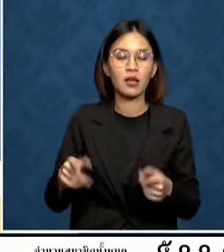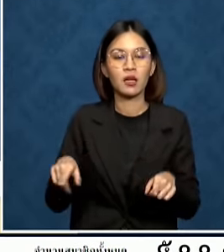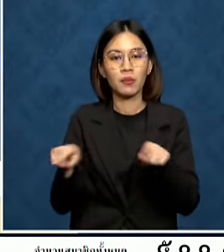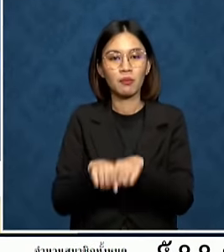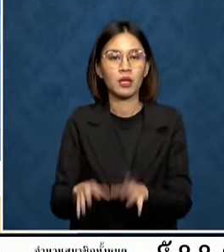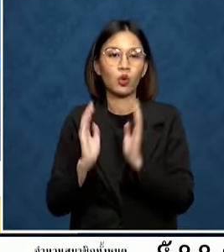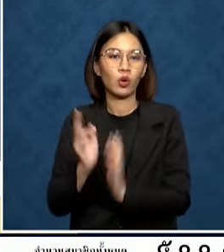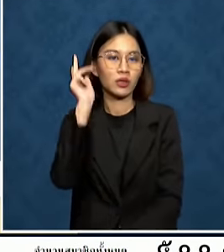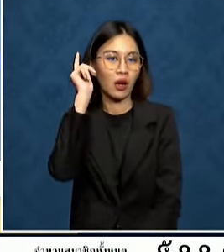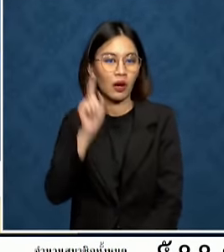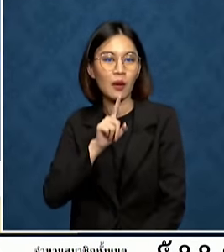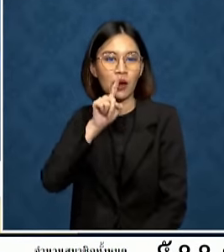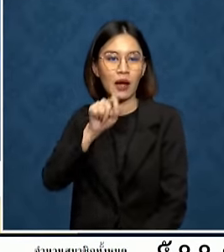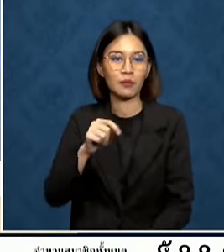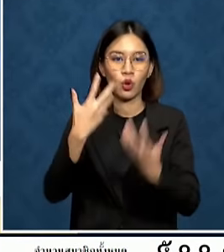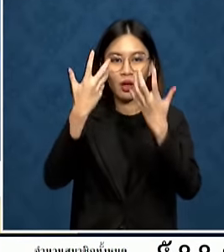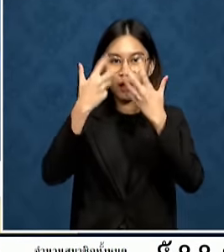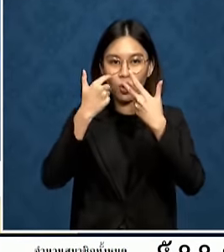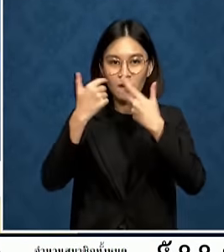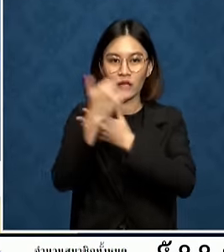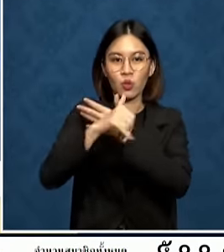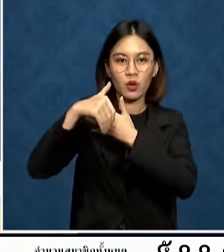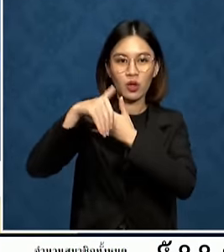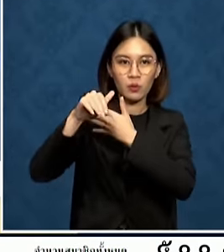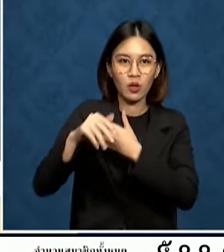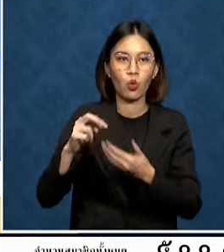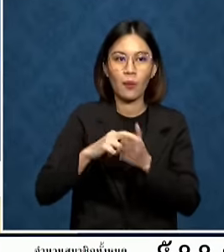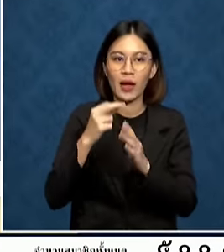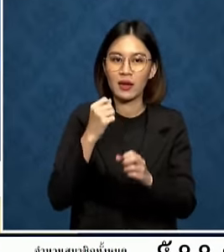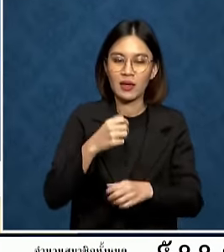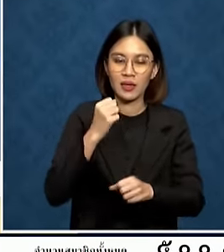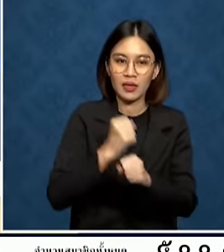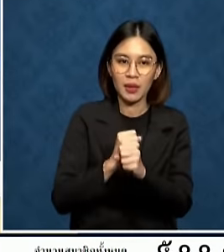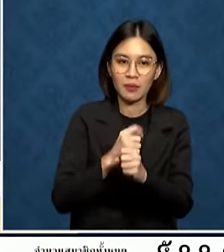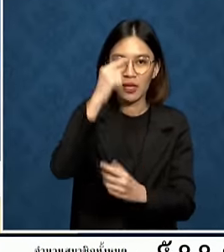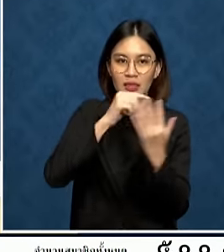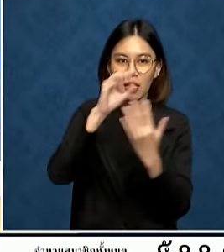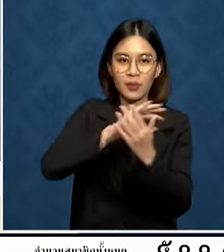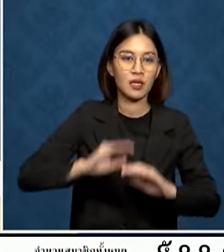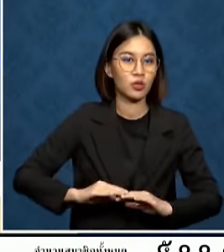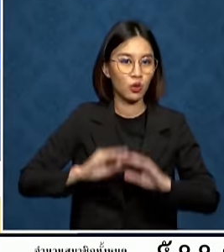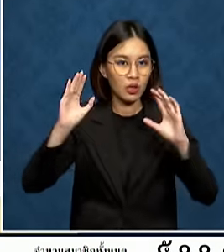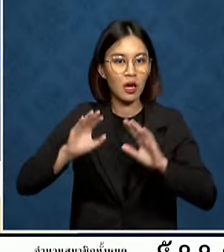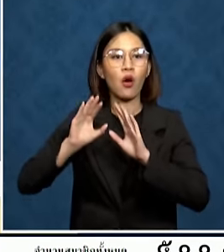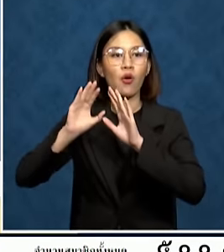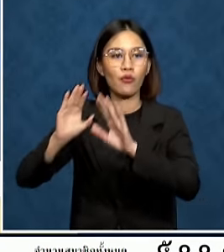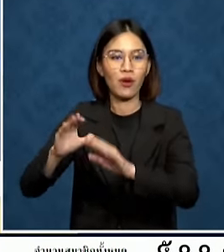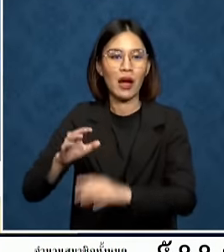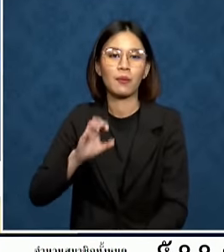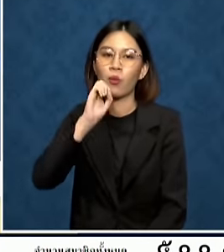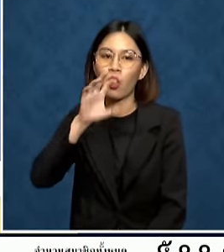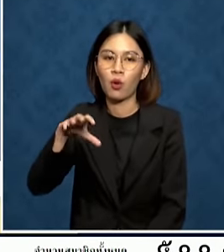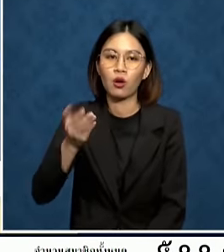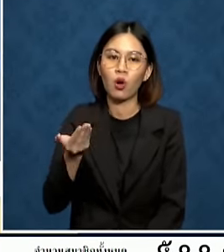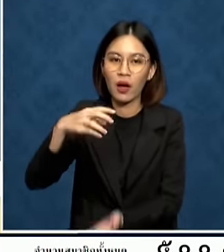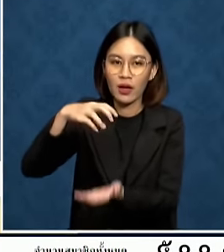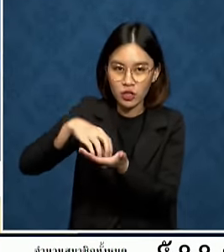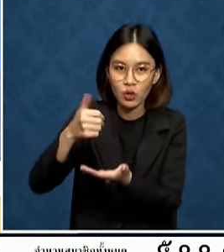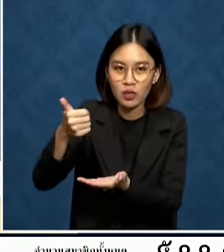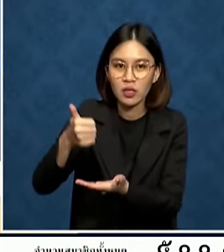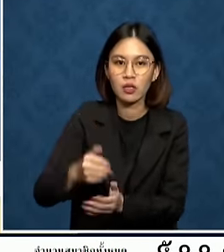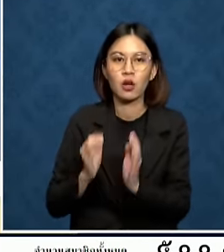นักข่าวไปถามท่านตอนมีโรงงานต่างชาติเลิกลิตในไทยนะครับท่านฝากนักข่าวไปบอกเขาว่าขอให้โชคดีต้องเรียน